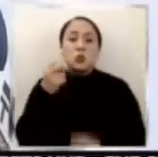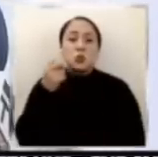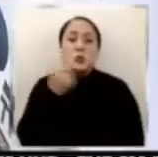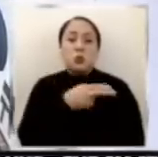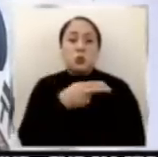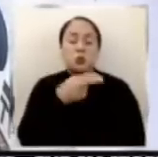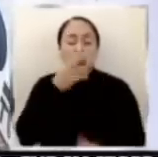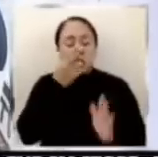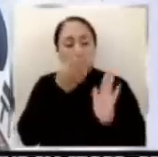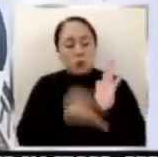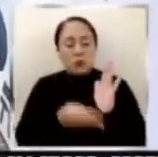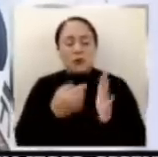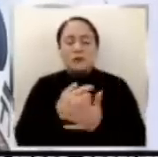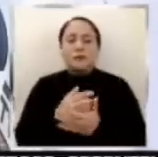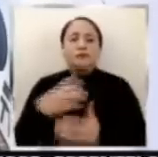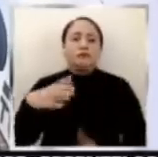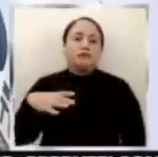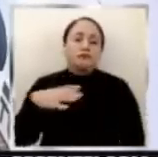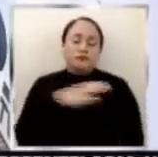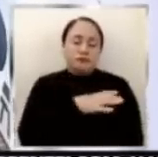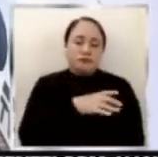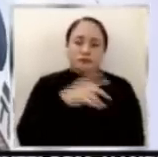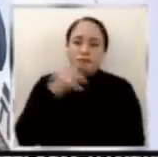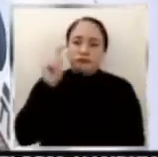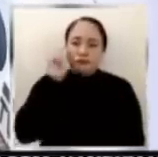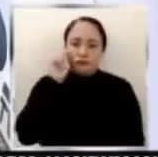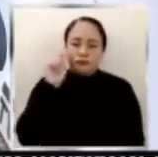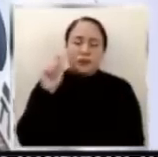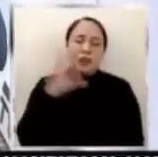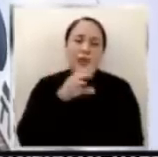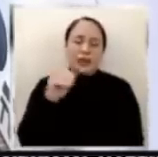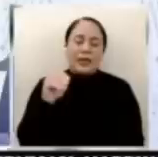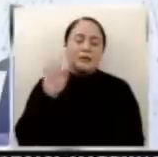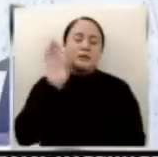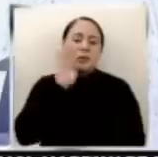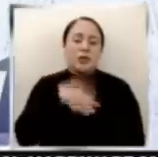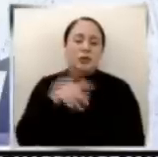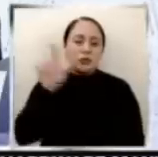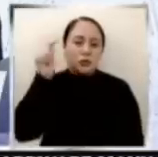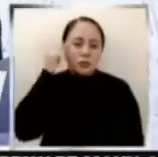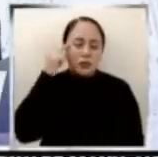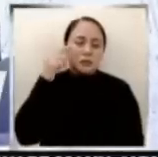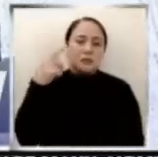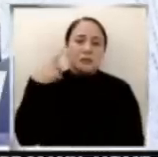si Congressman Teves as well as yung kapatid niya na si Governor Prime.